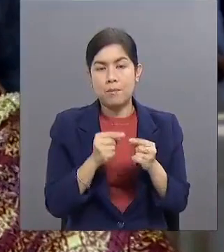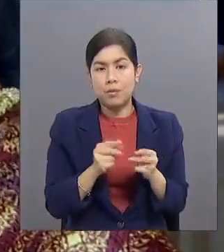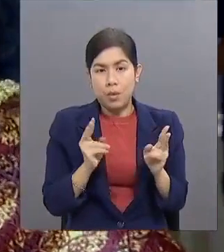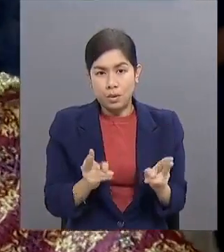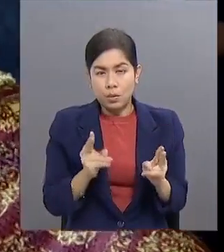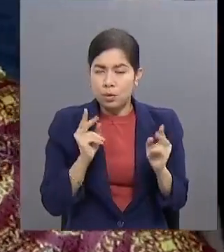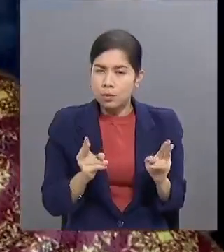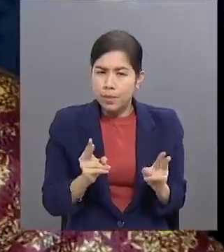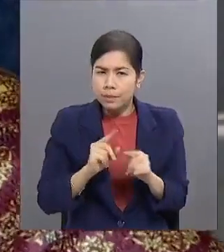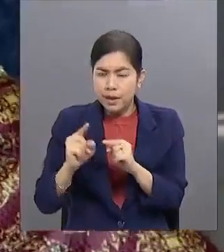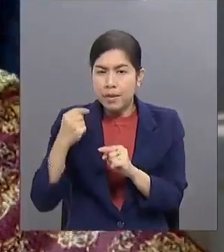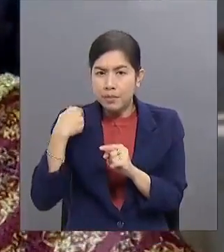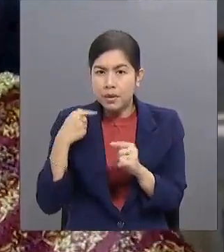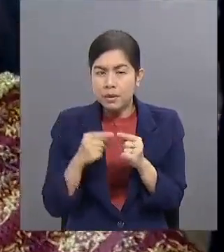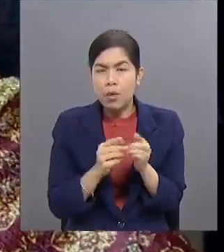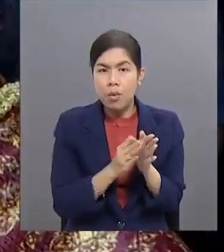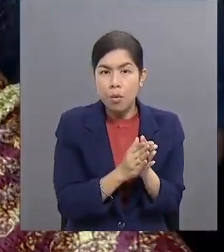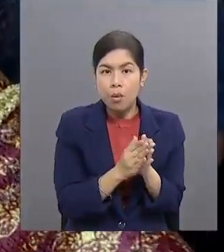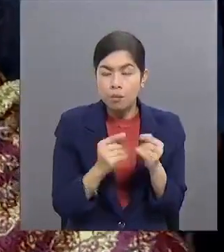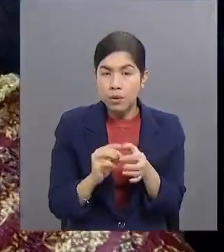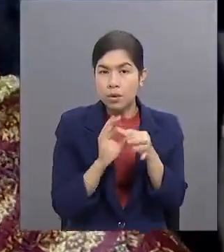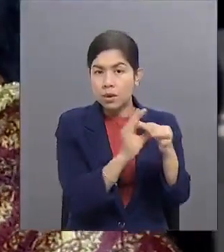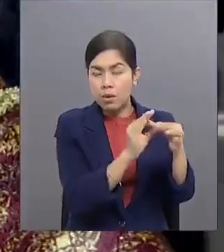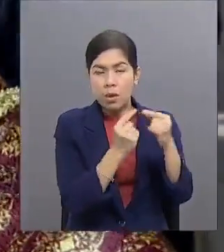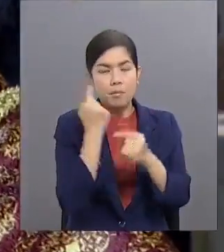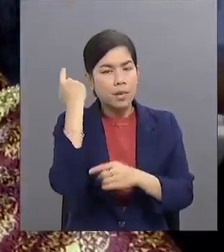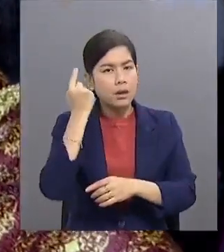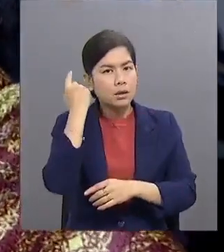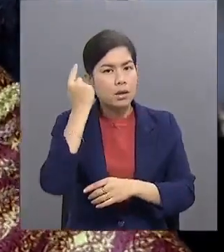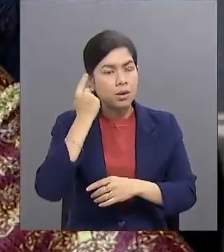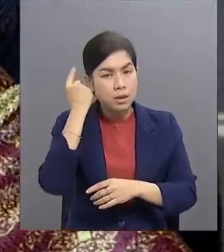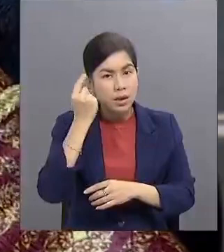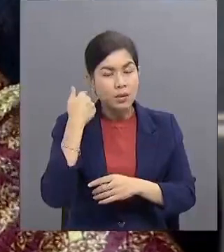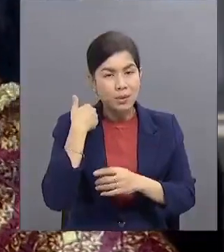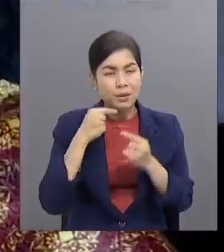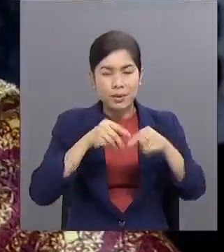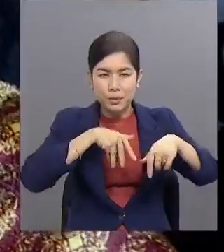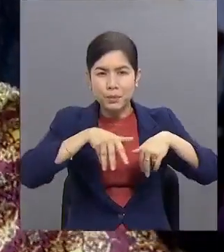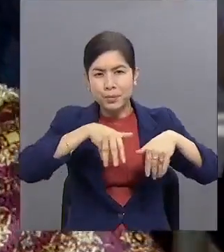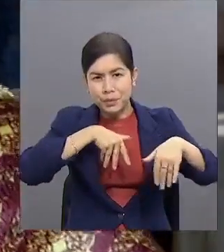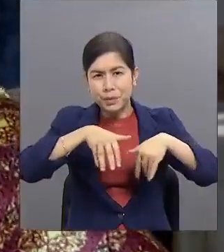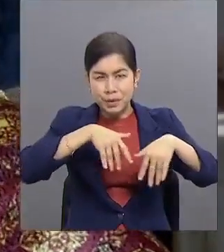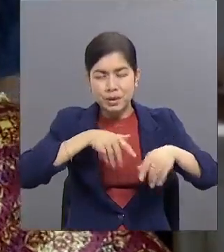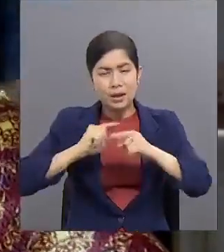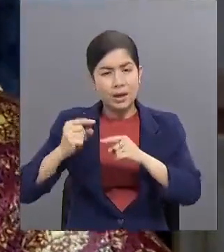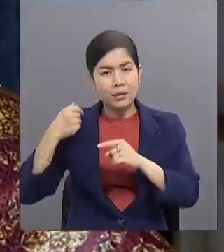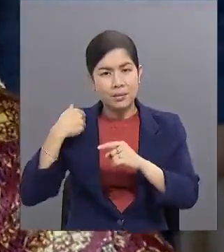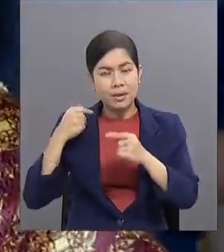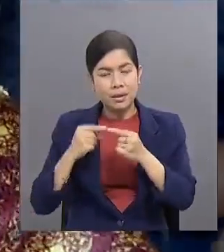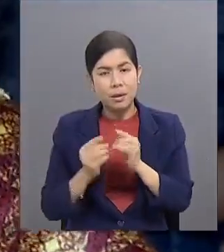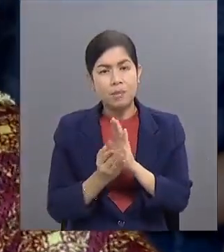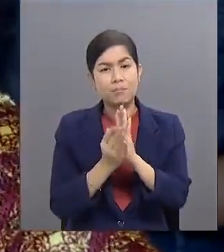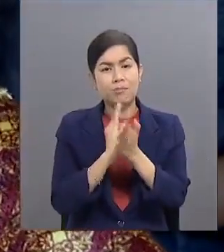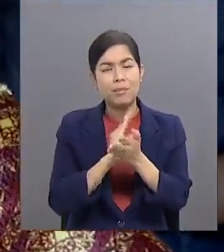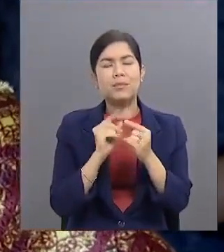ที่ยวซึ่งก็มาพร้อมกับการที่เรามีชุมชนต่างๆใช่ไหมปัจจุบันเราก็จะเน้นการท่องเที่ยวในเมืองหลักหัวเมืองหลัก